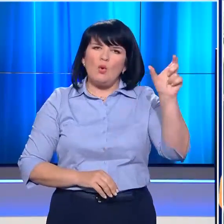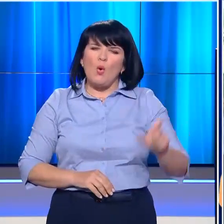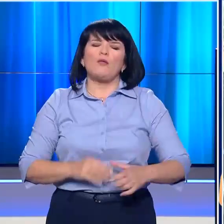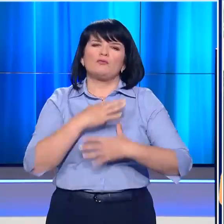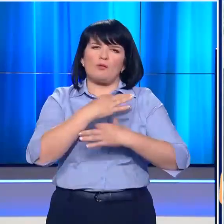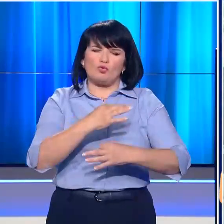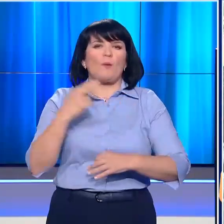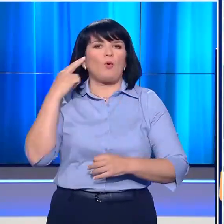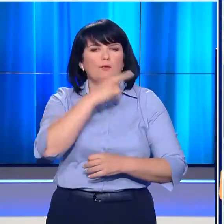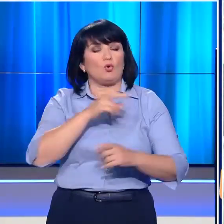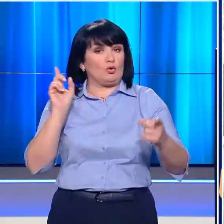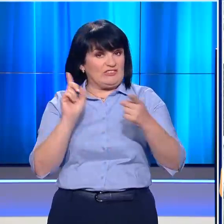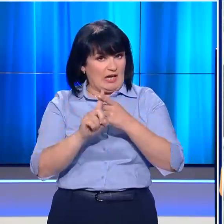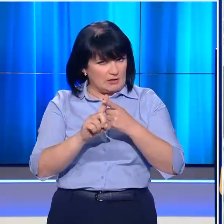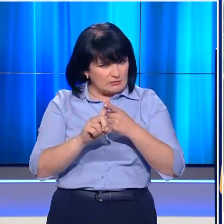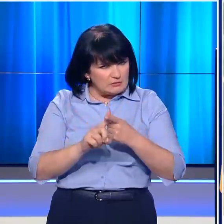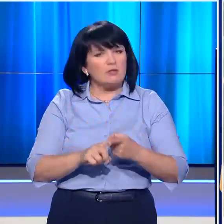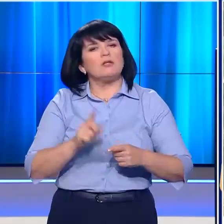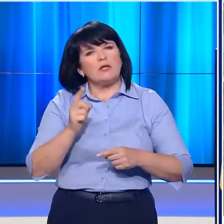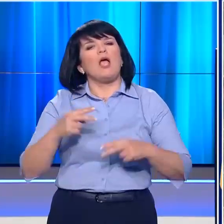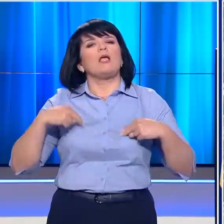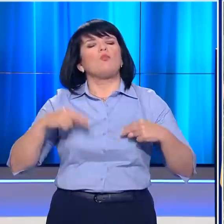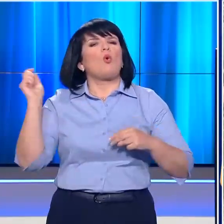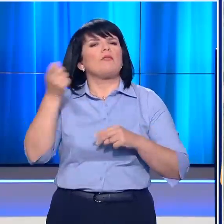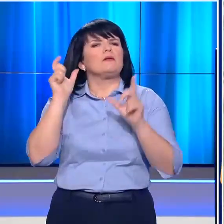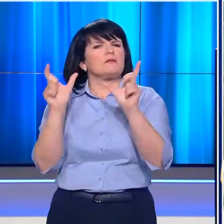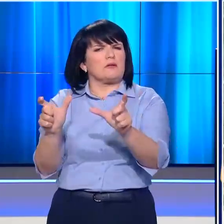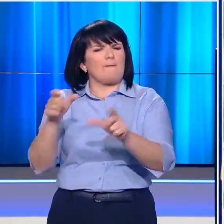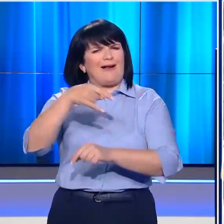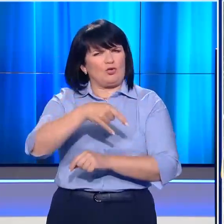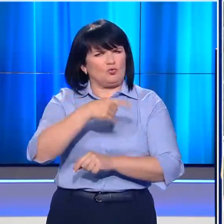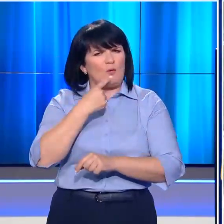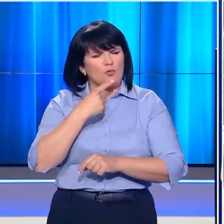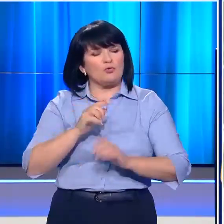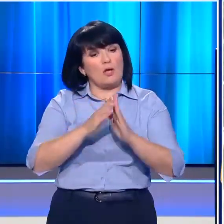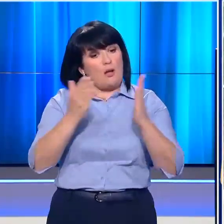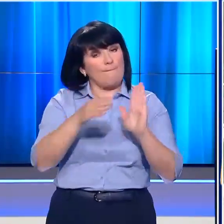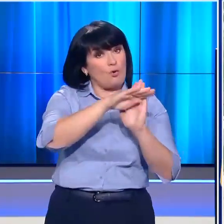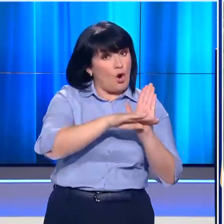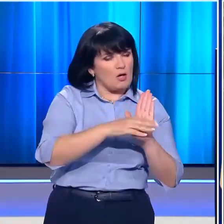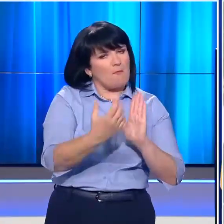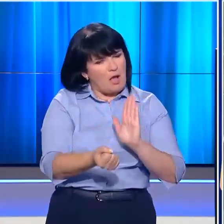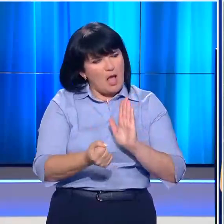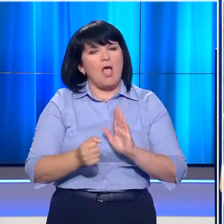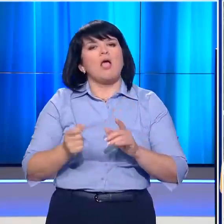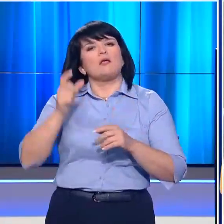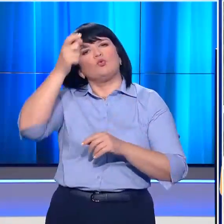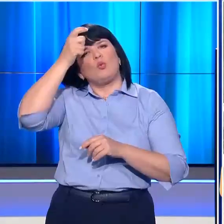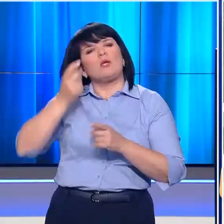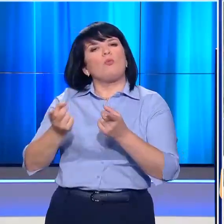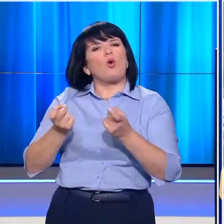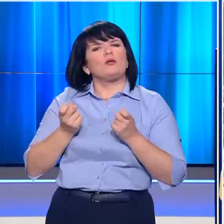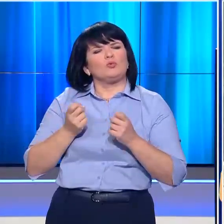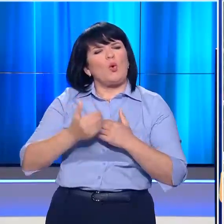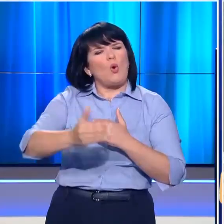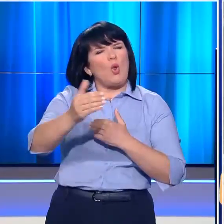το απόγευμα με τον Πρωθυπουργό Κυριάκο Μητσοτάκη, καθώς και με τον Υπουργό Εθνικής Άμυνας Νίκο Παναγιωτόπουλο, και στην ατζέντα των συναντήσεων θα τεθεί η τουρκική προκλητικότητα εν